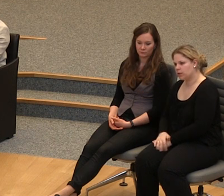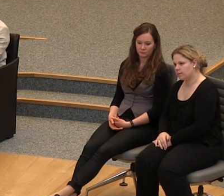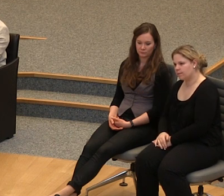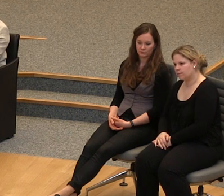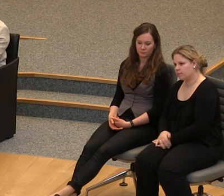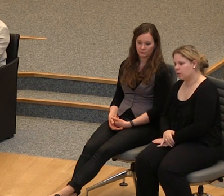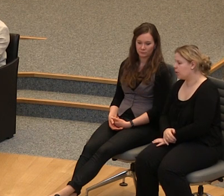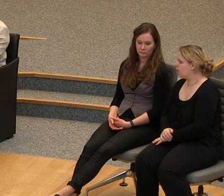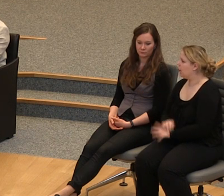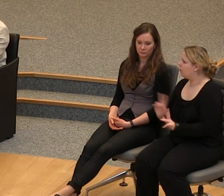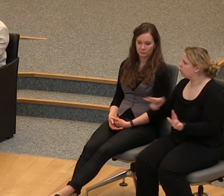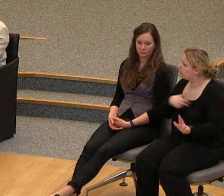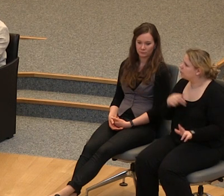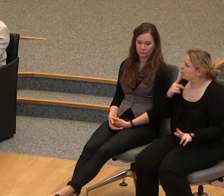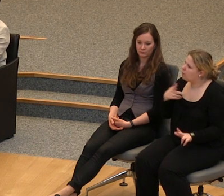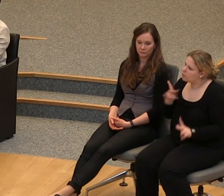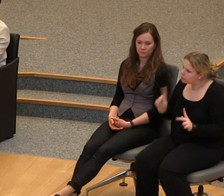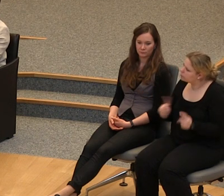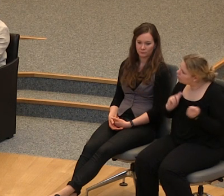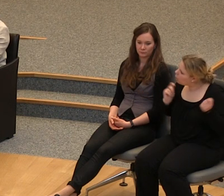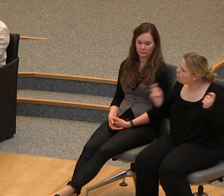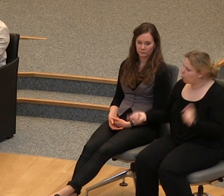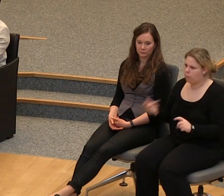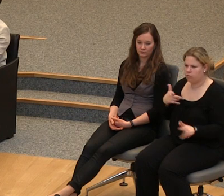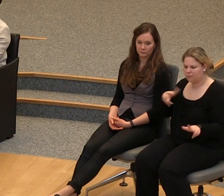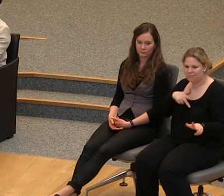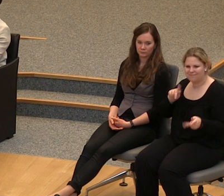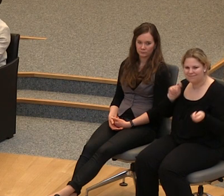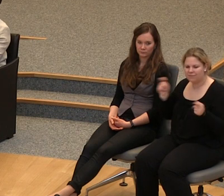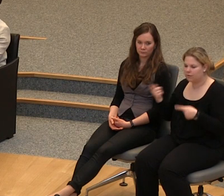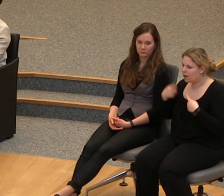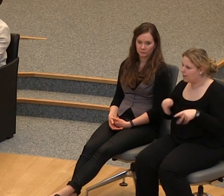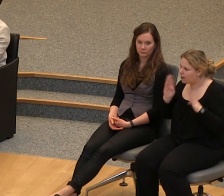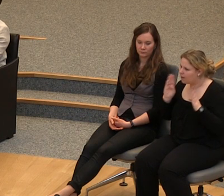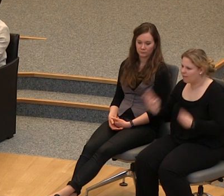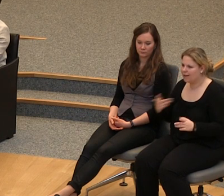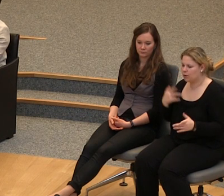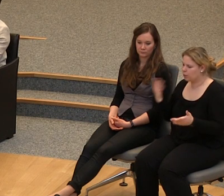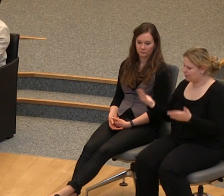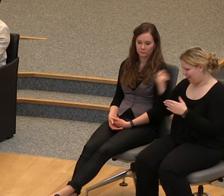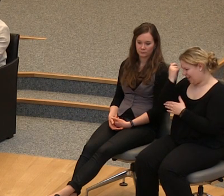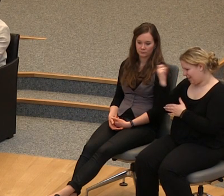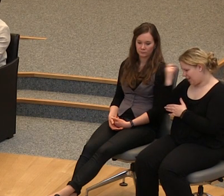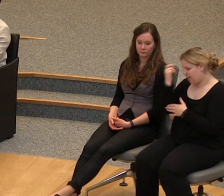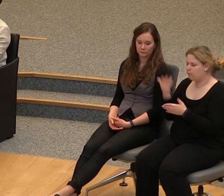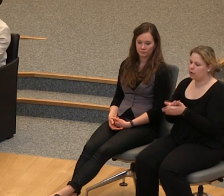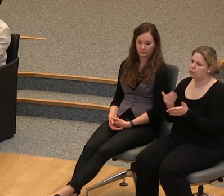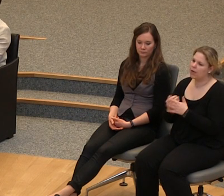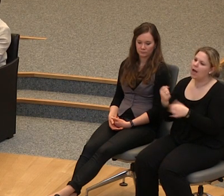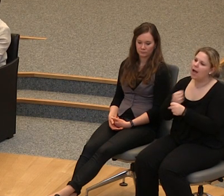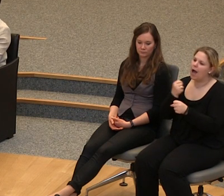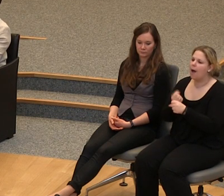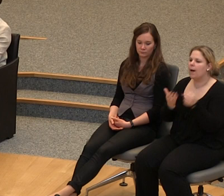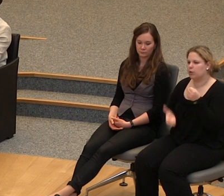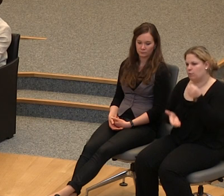ein Punkt, der auch geändert werden muss, wo man neue Wege gehen muss, wo man diese Ideen des Budgets für Arbeit, die wir hier in